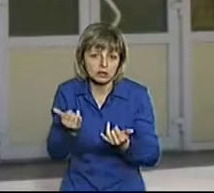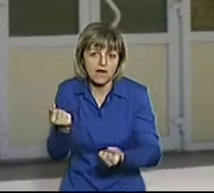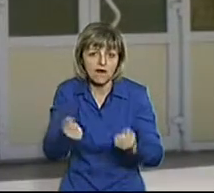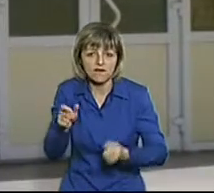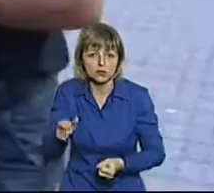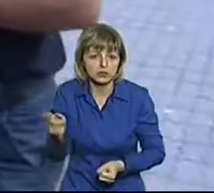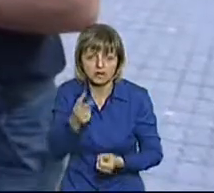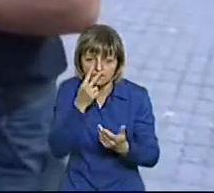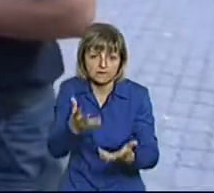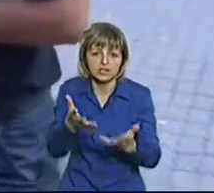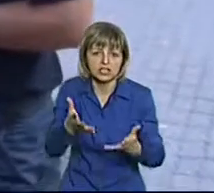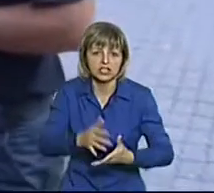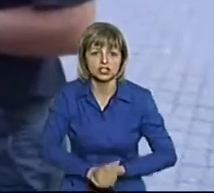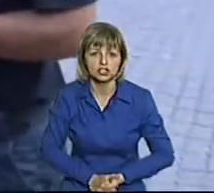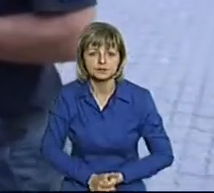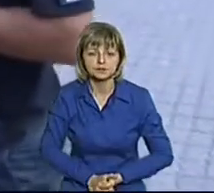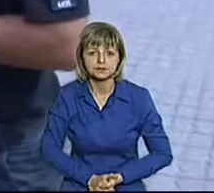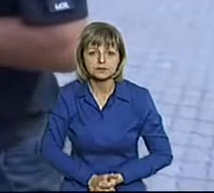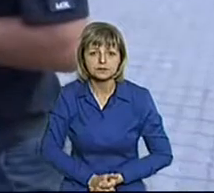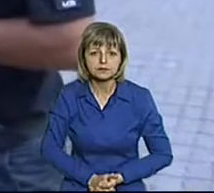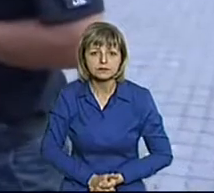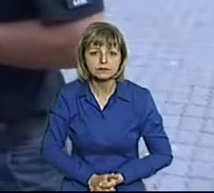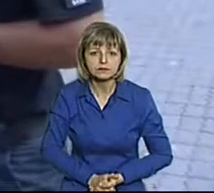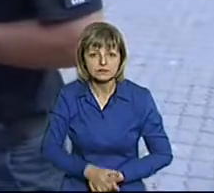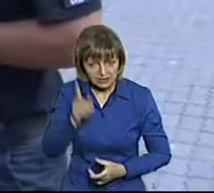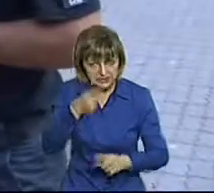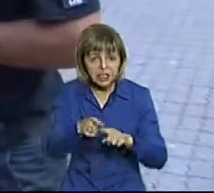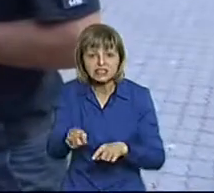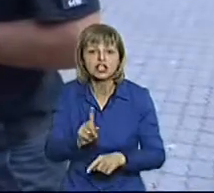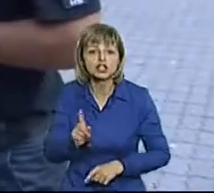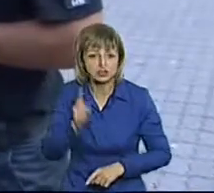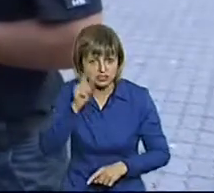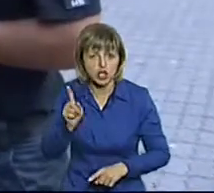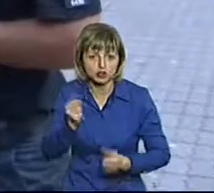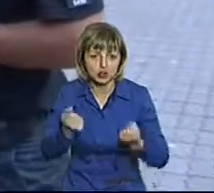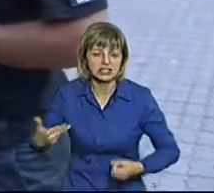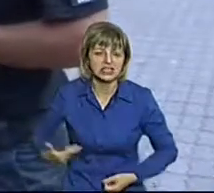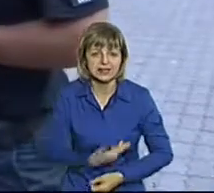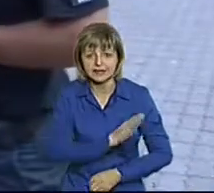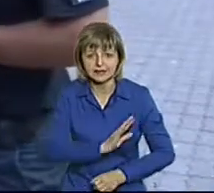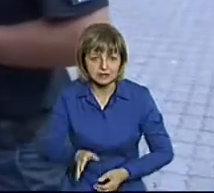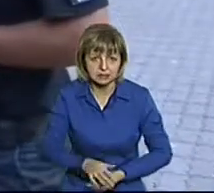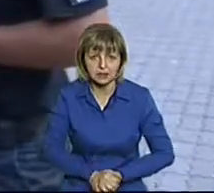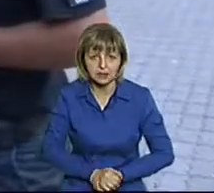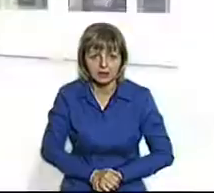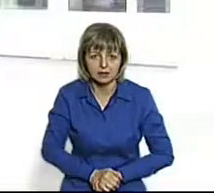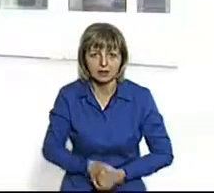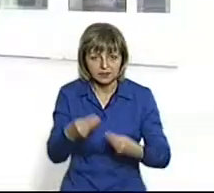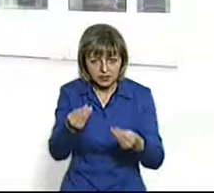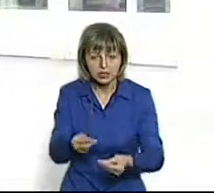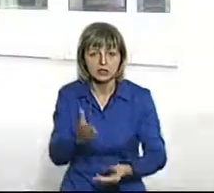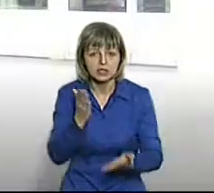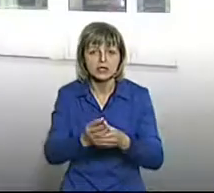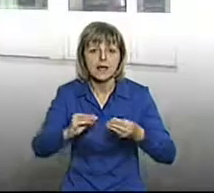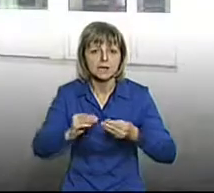якось видніше. Хто відбувається правильно? А нічого не знаєш? Щоб машина не збила. То, що певно пору доби було видно. Є